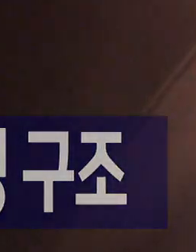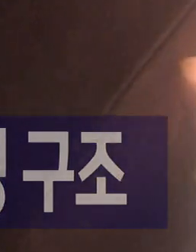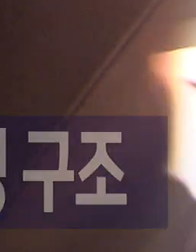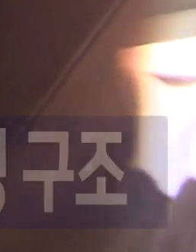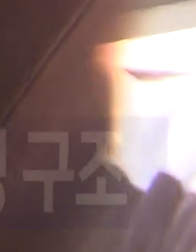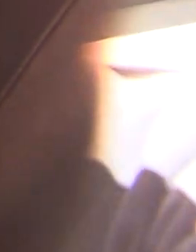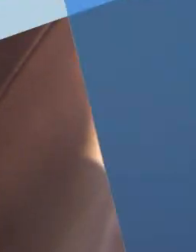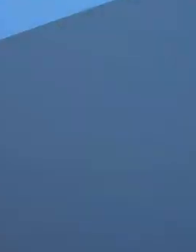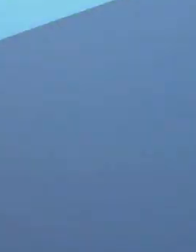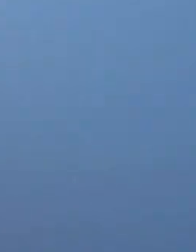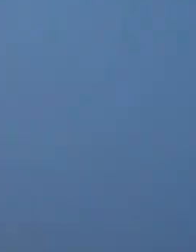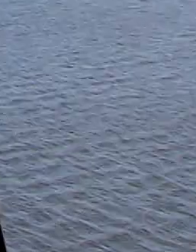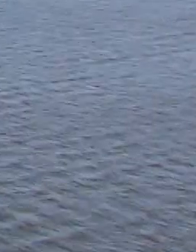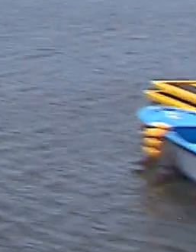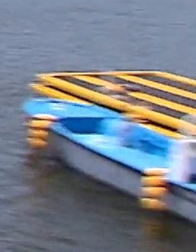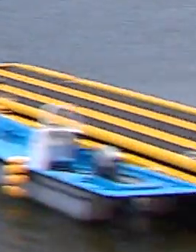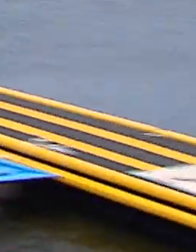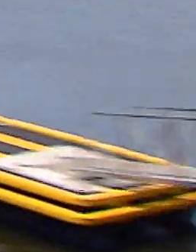시도로 보고 있습니다.